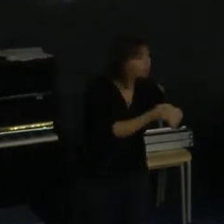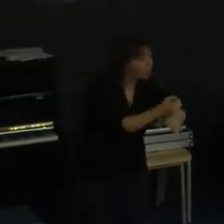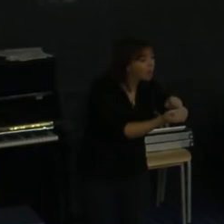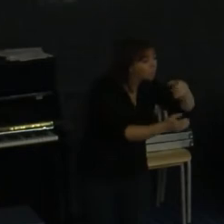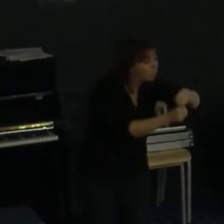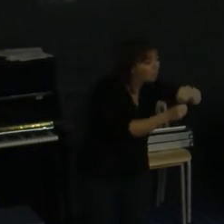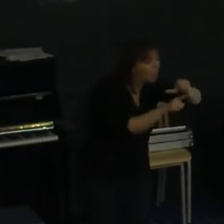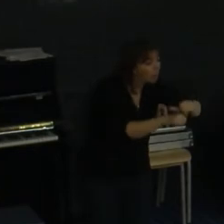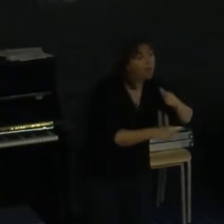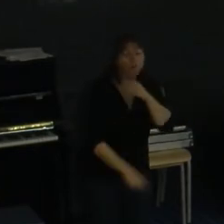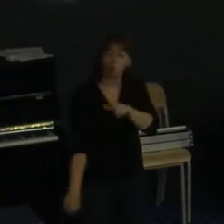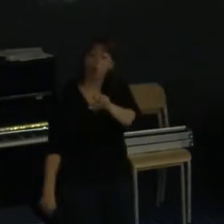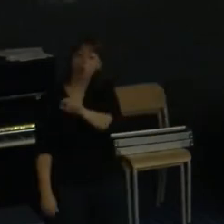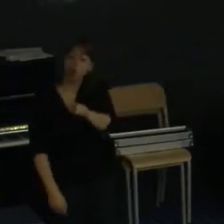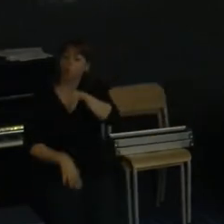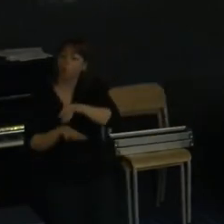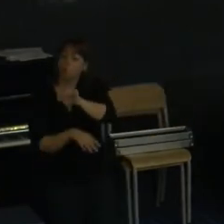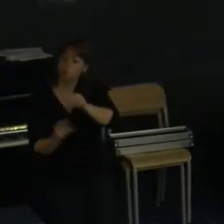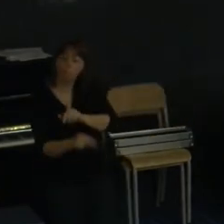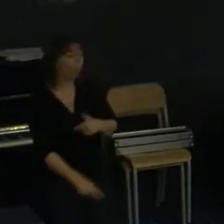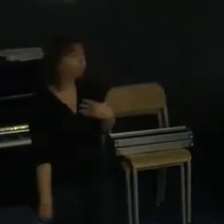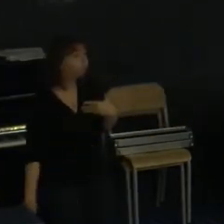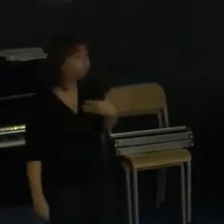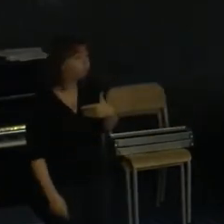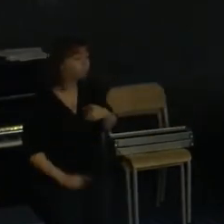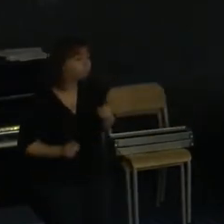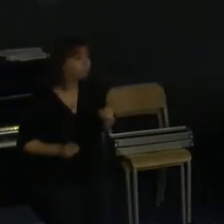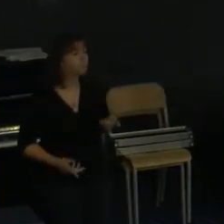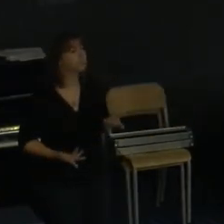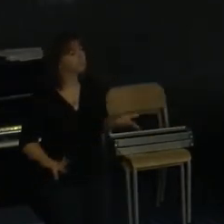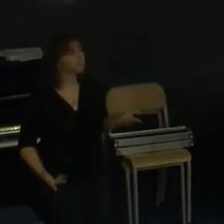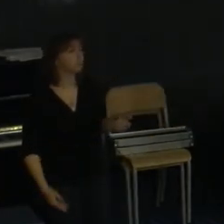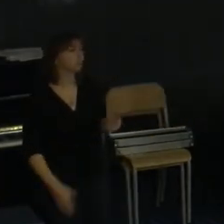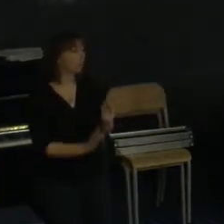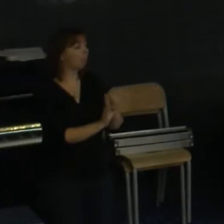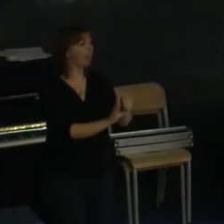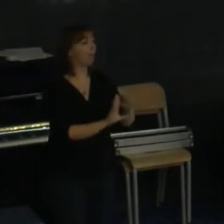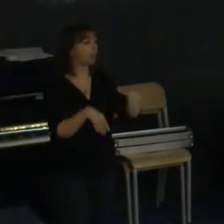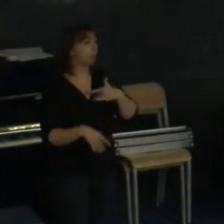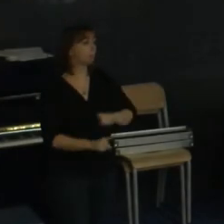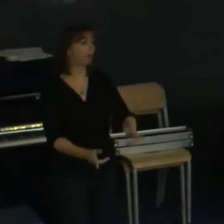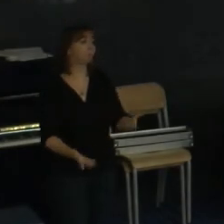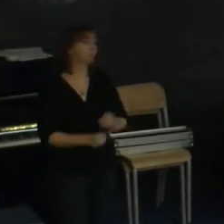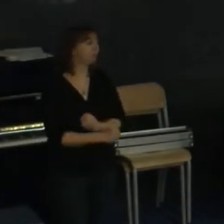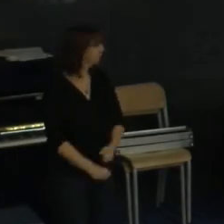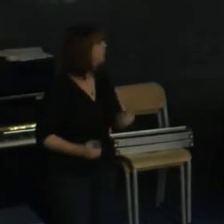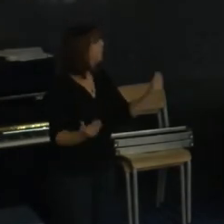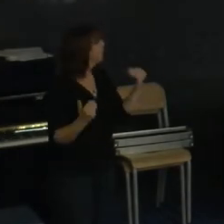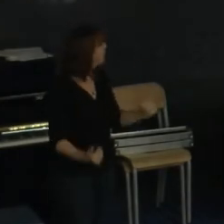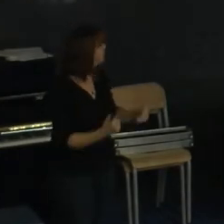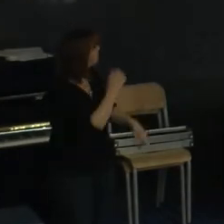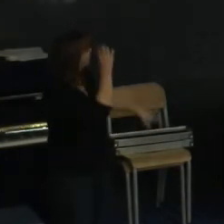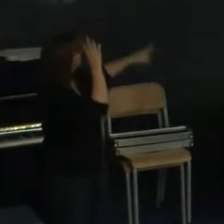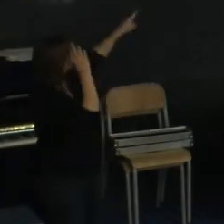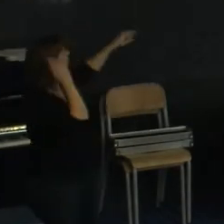données. T'as été voir les logs, pff, ça sert à quoi ça? Donc, c'est le genre de truc qu'on aime bien. Alors, ici, je vous montre un petit exemple.